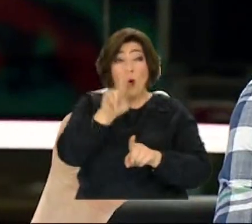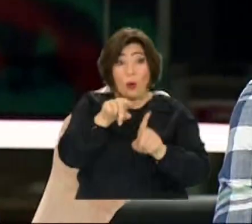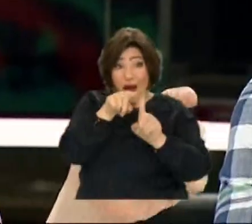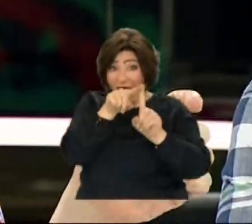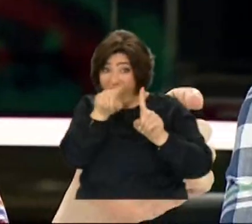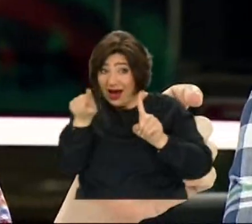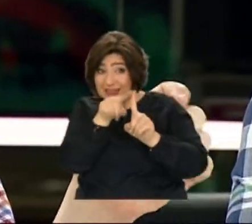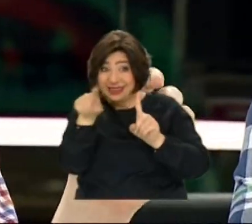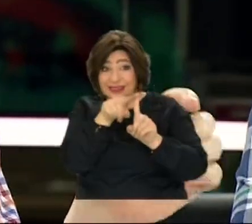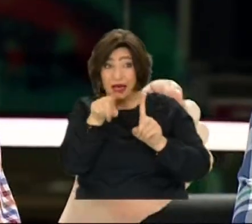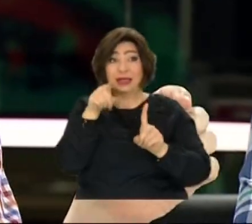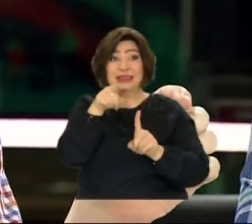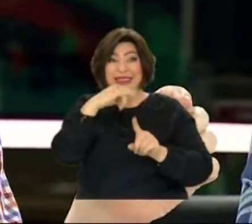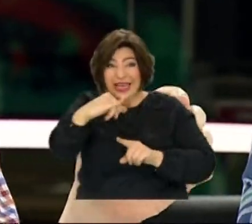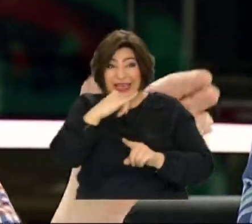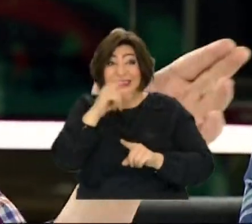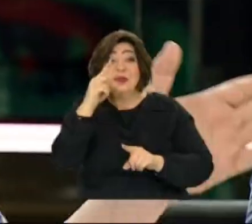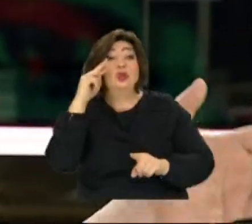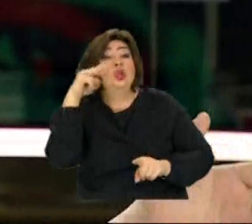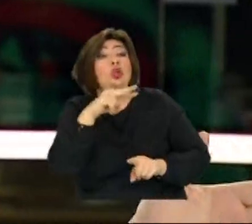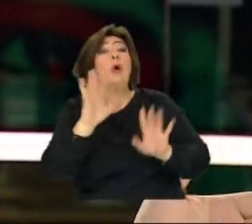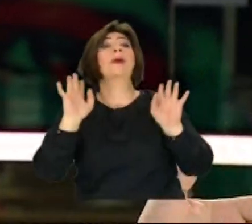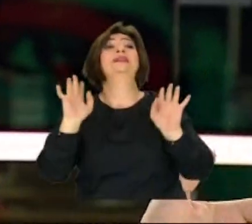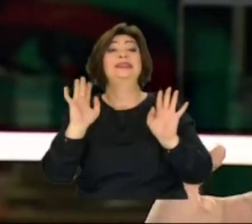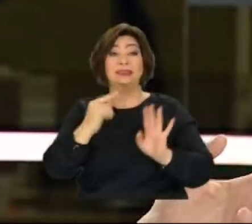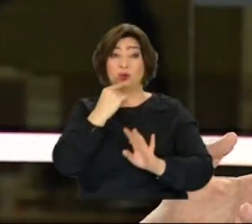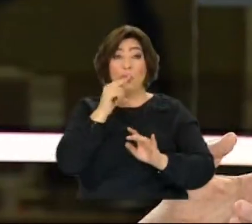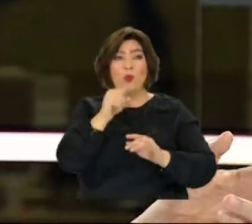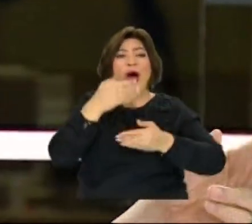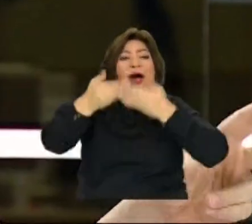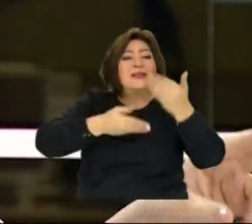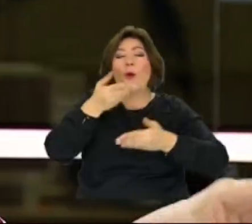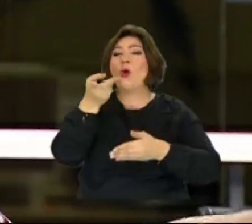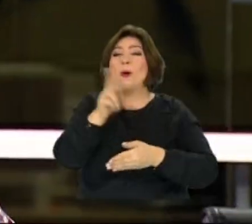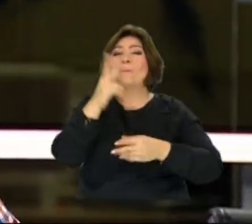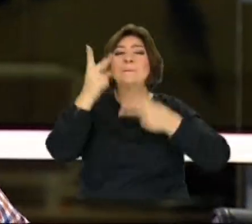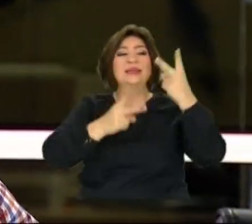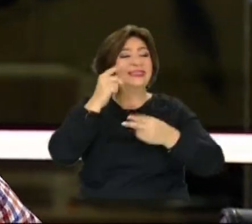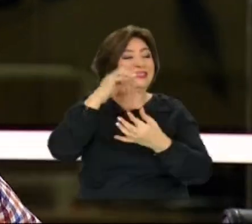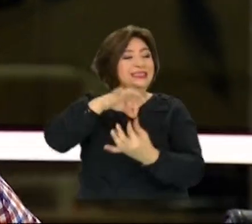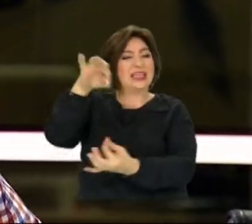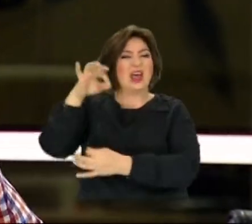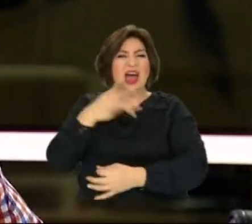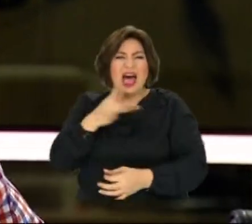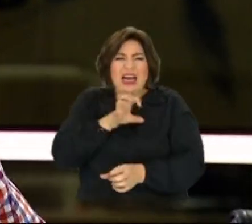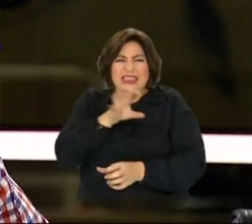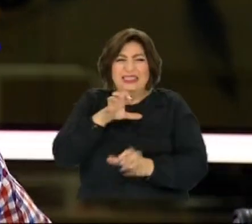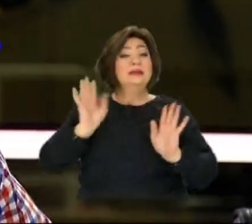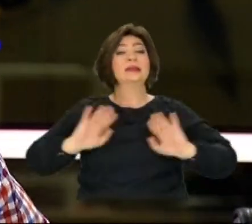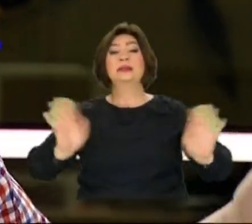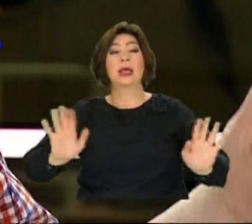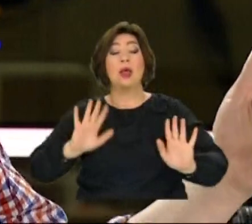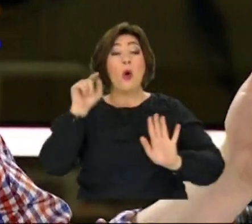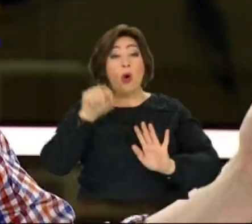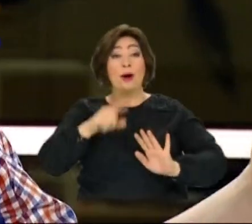biz size yakınız ama siz görmezsiniz diyor. Yani bu dediğimiz şeyler hani ölürken bazı insanların acı çekmesiyle alakalı şeyler değil. Bunlar